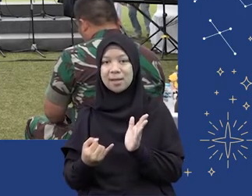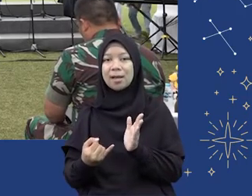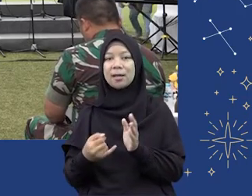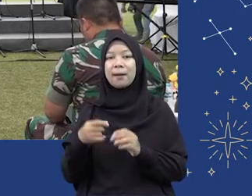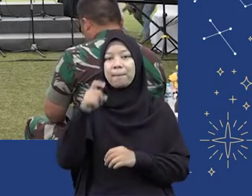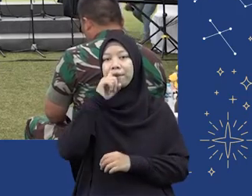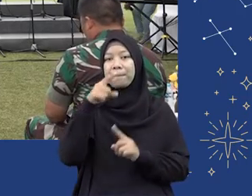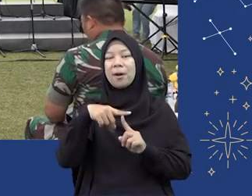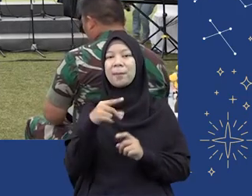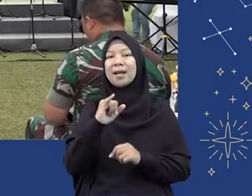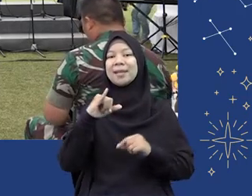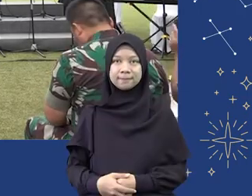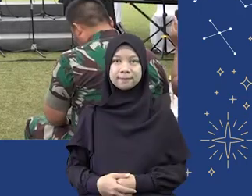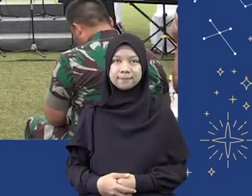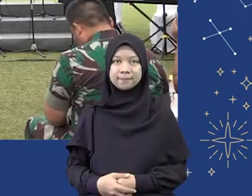ssnsn